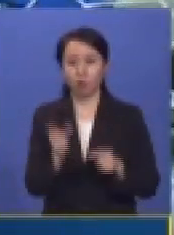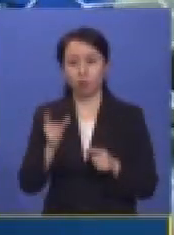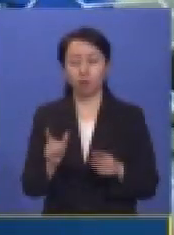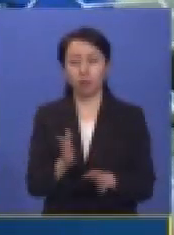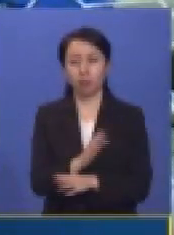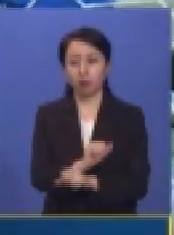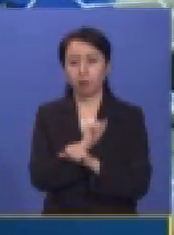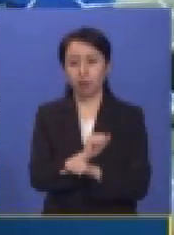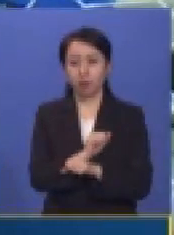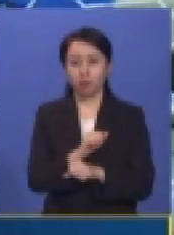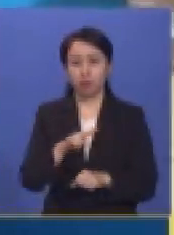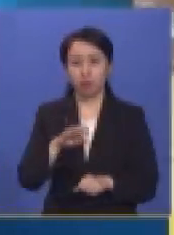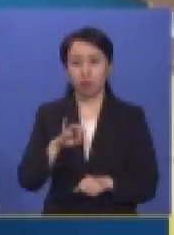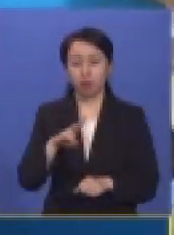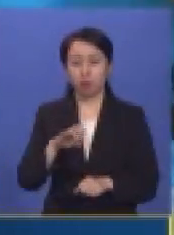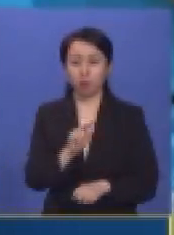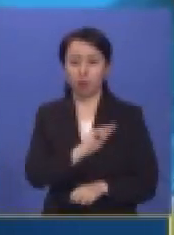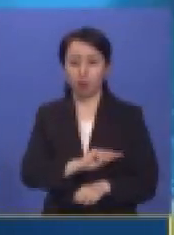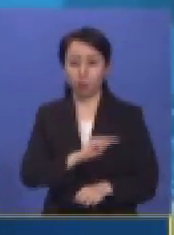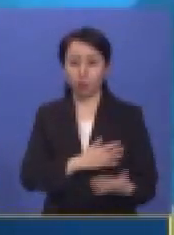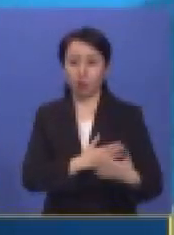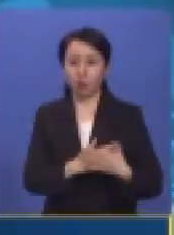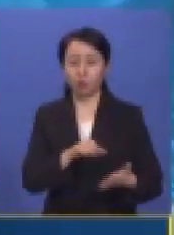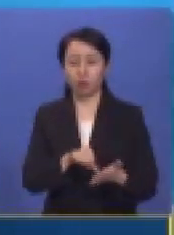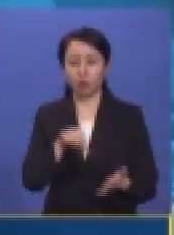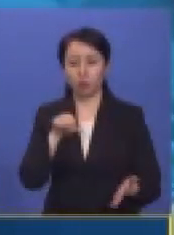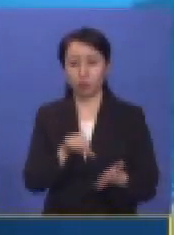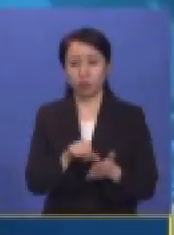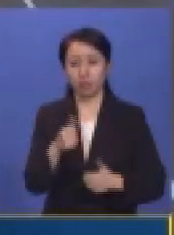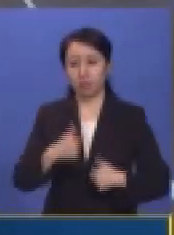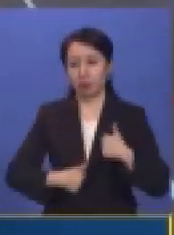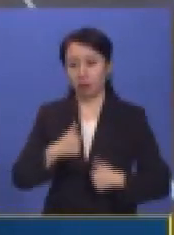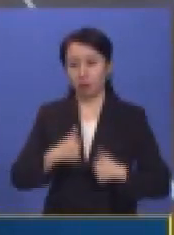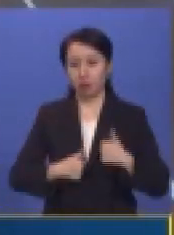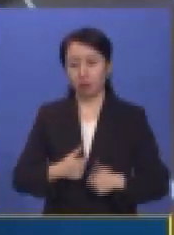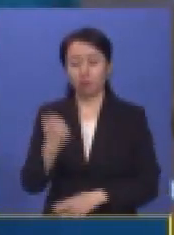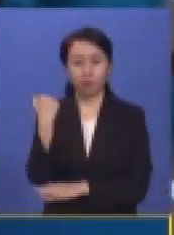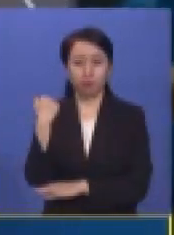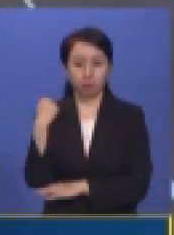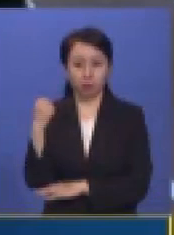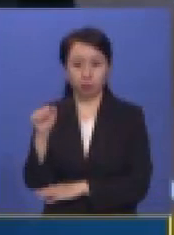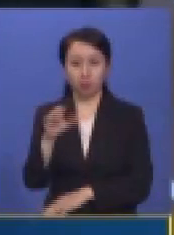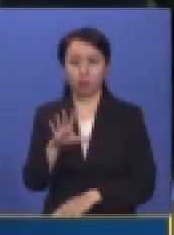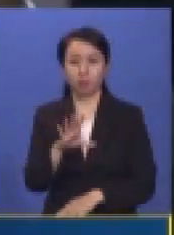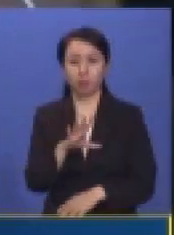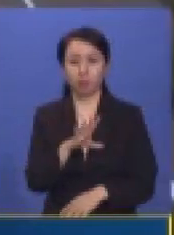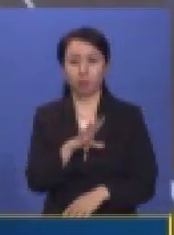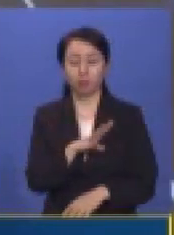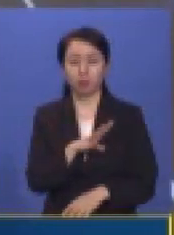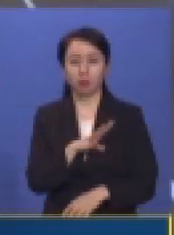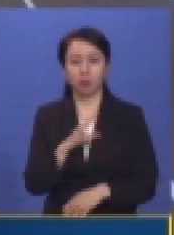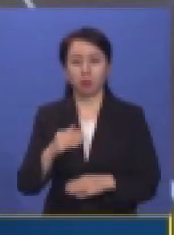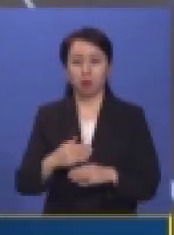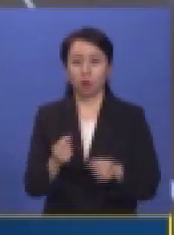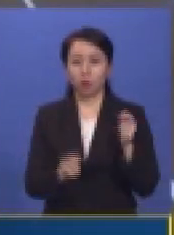природных ресурсов Василия Ломанчука, сотрудники активно приняли участие в соревнованиях. Победителем признано с небольшим